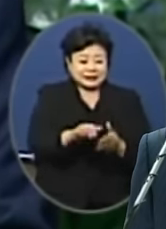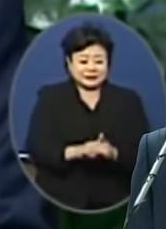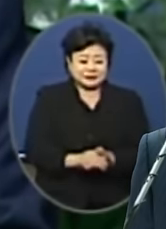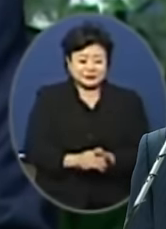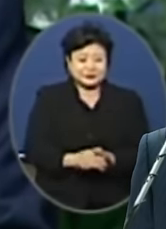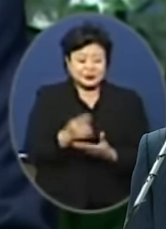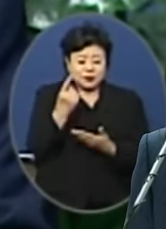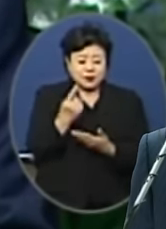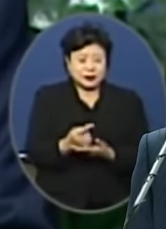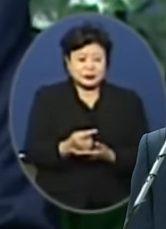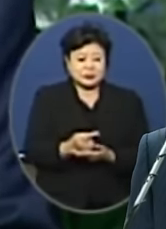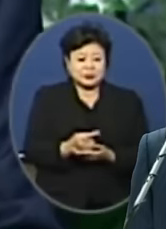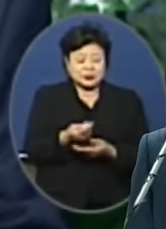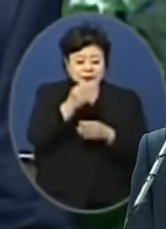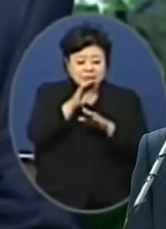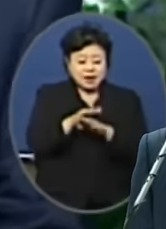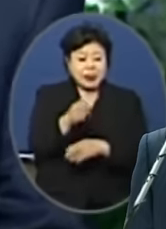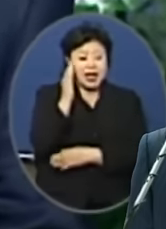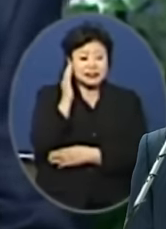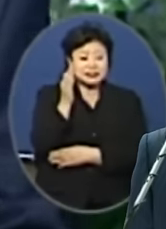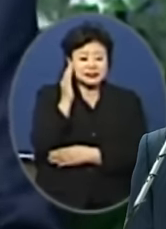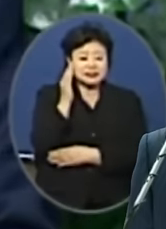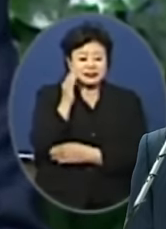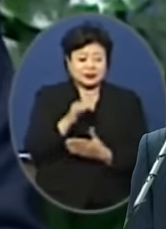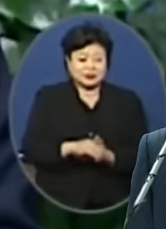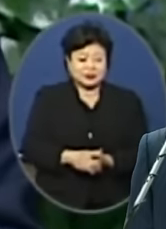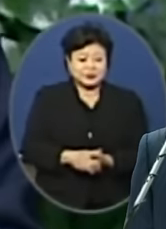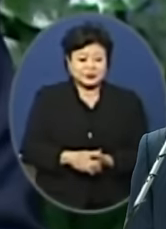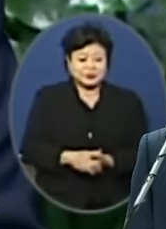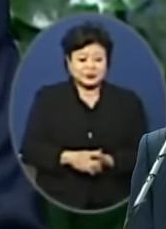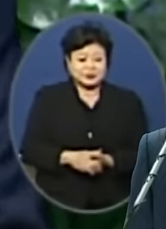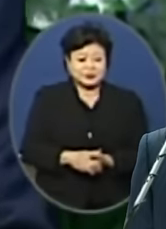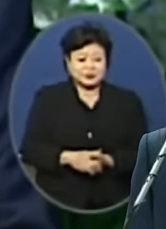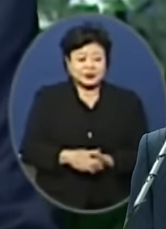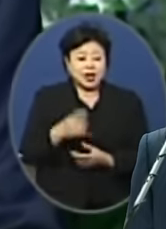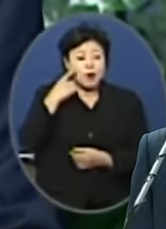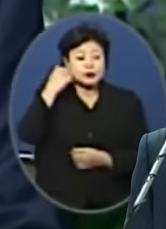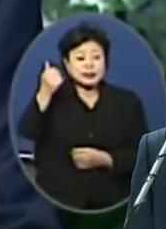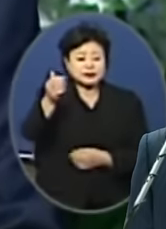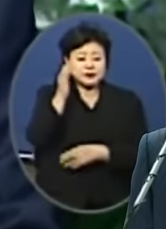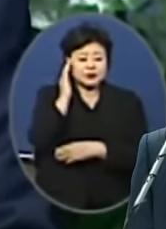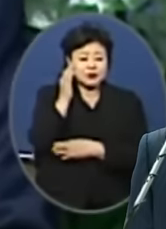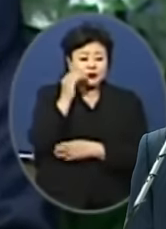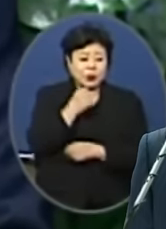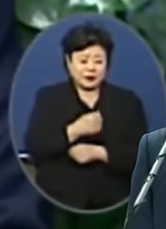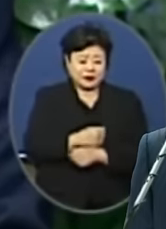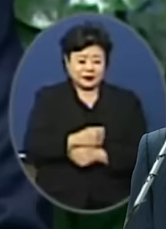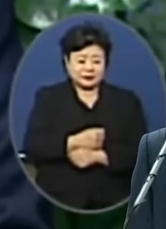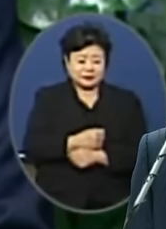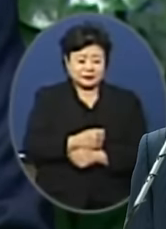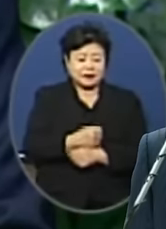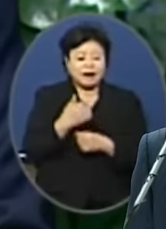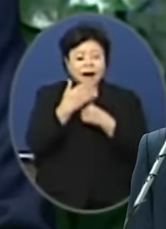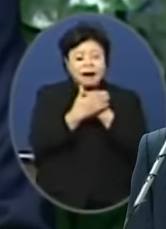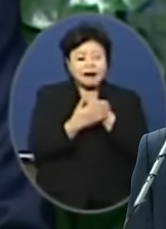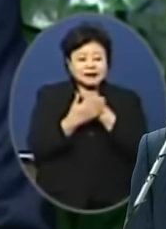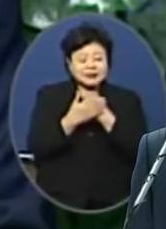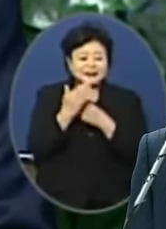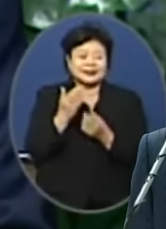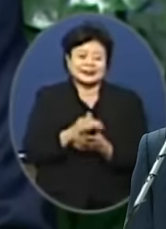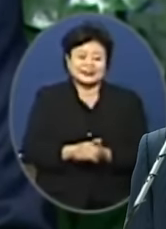와서 차풀에 설교를 해주기를 늘 바라고 그 목사님이 설교를 하면은 굉장히 은혜가